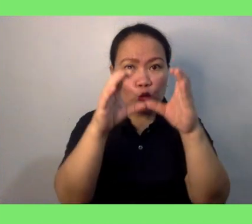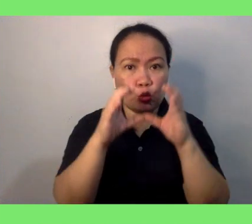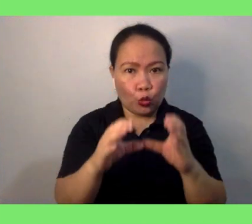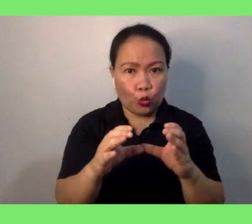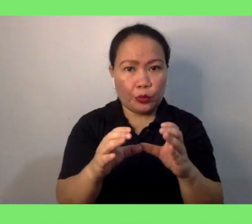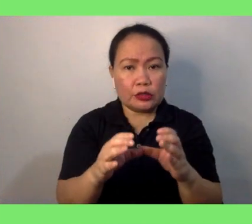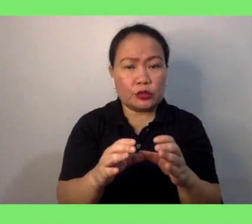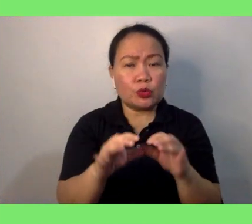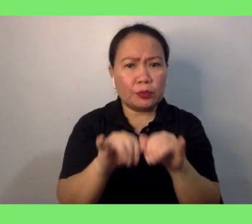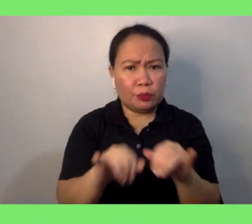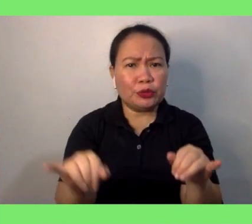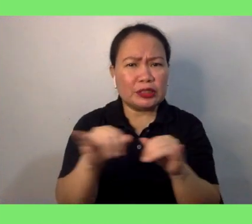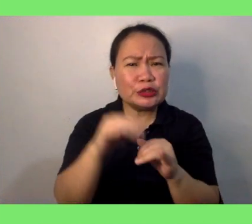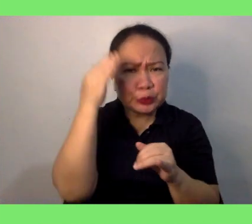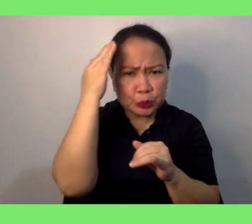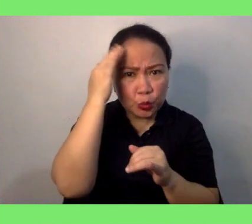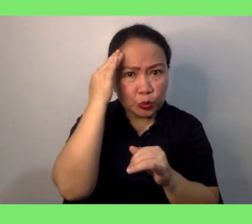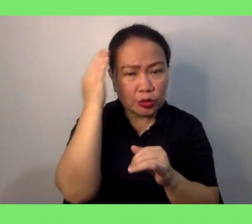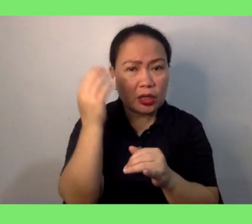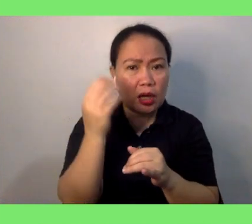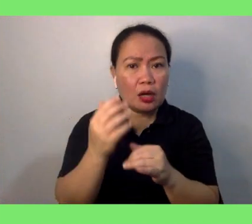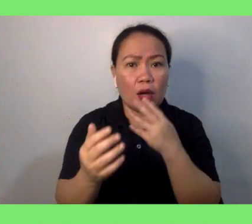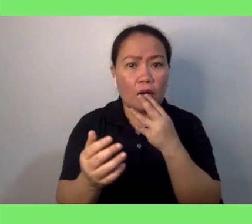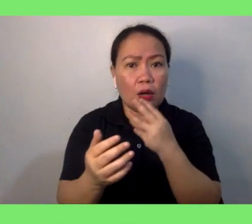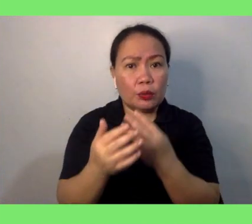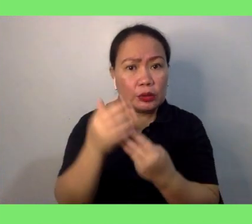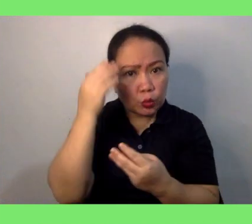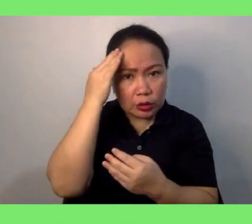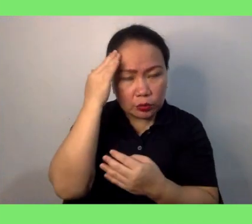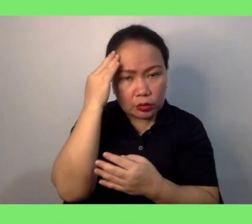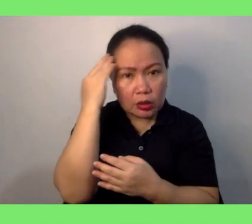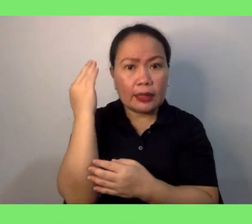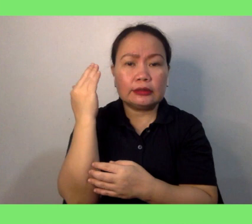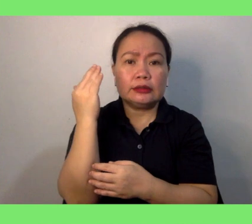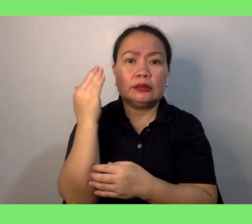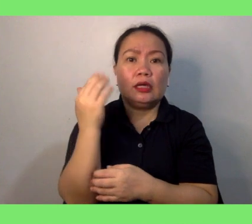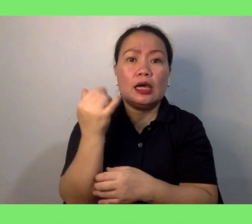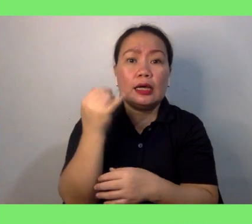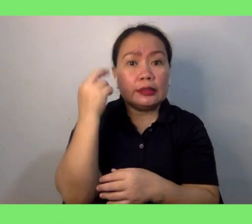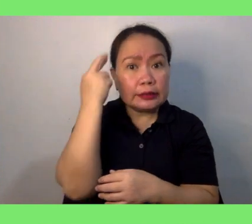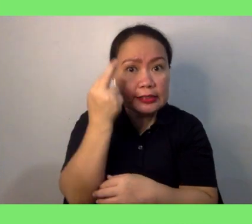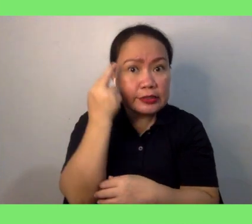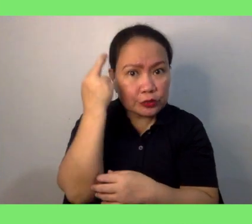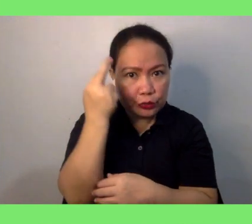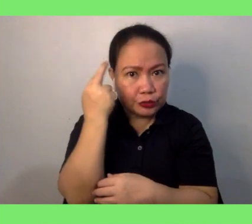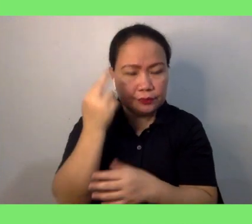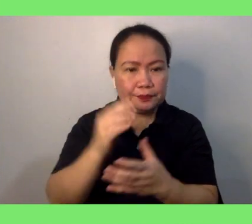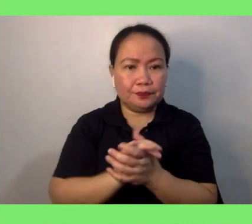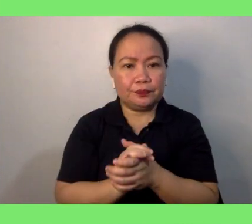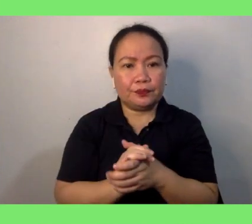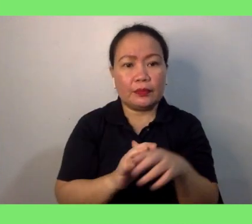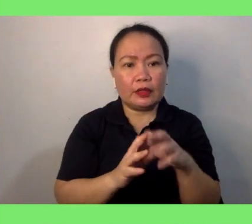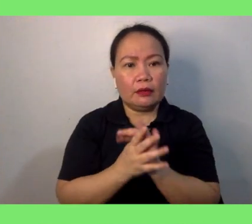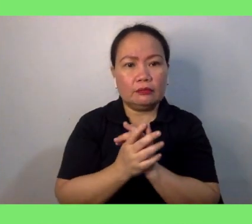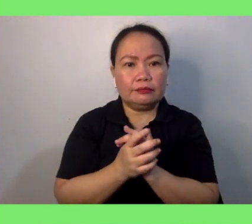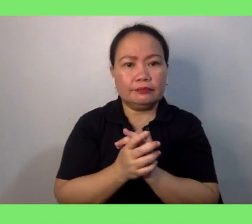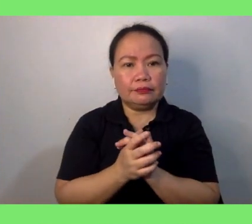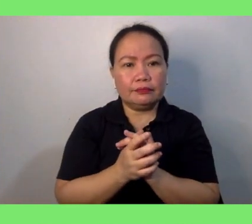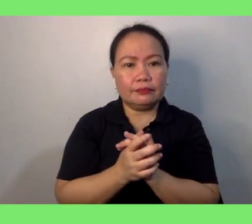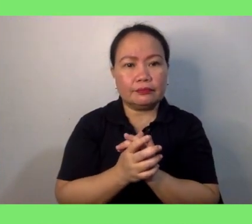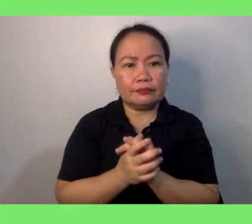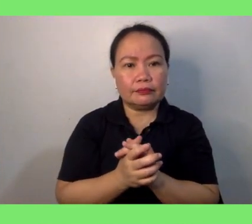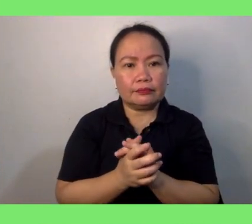dapat alam natin yung reason kung bakit. Okay? So, ibig sabihin ito, 38 degrees. Kasi pag inad mo